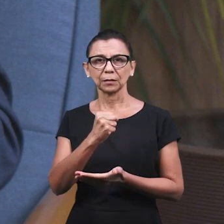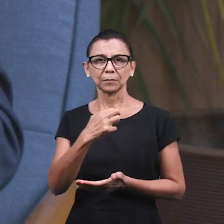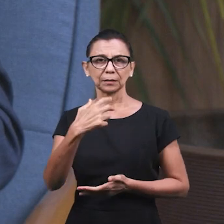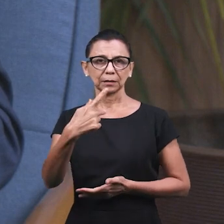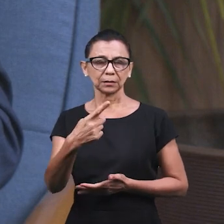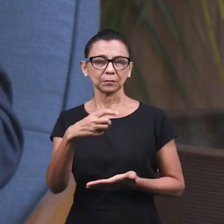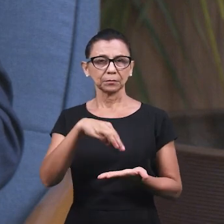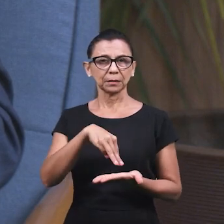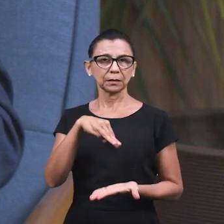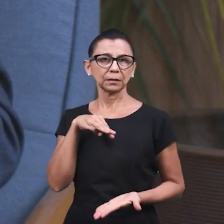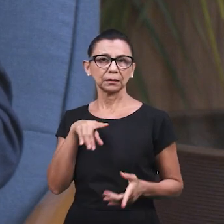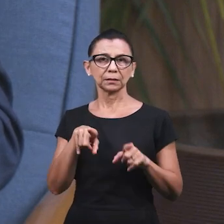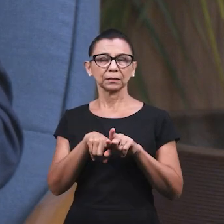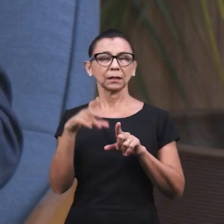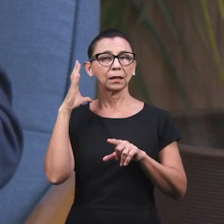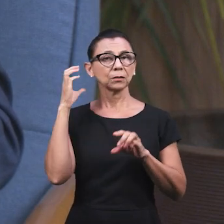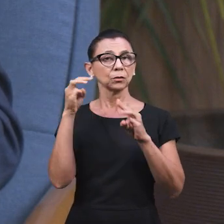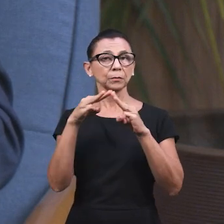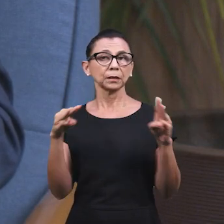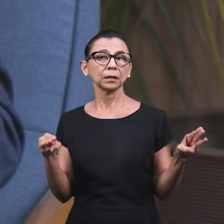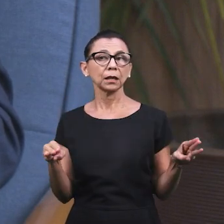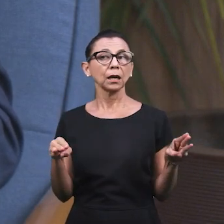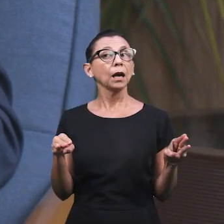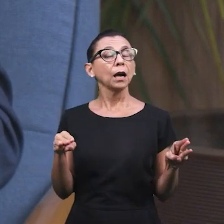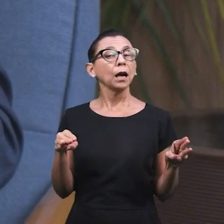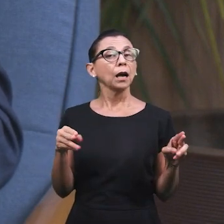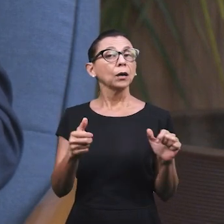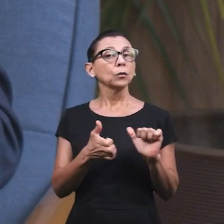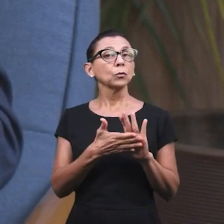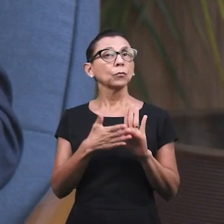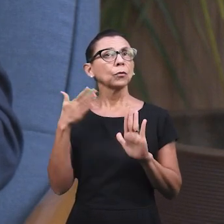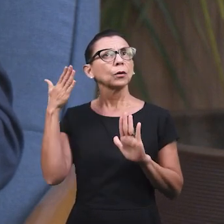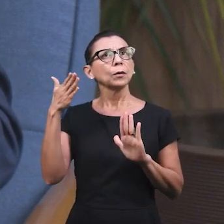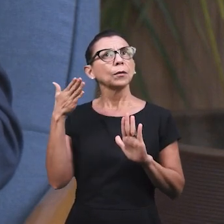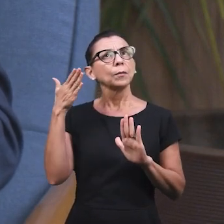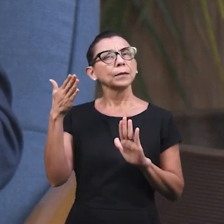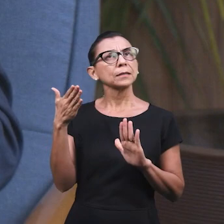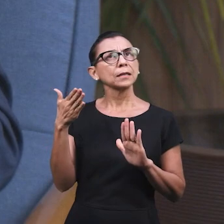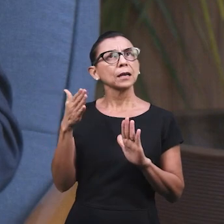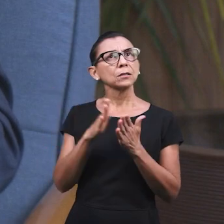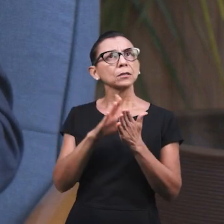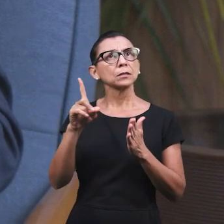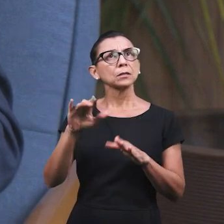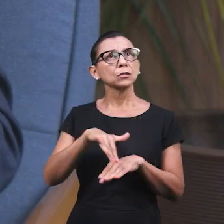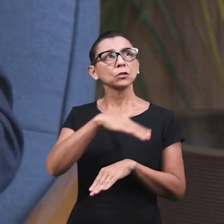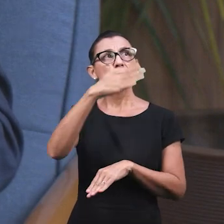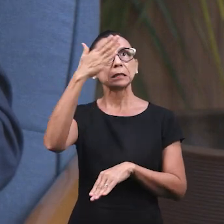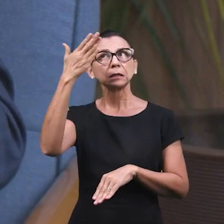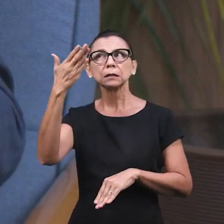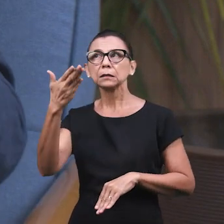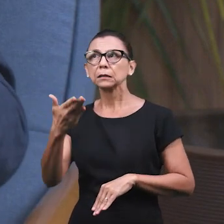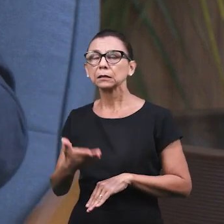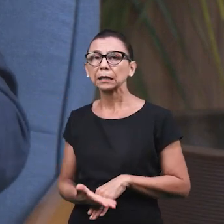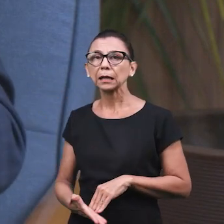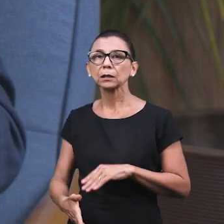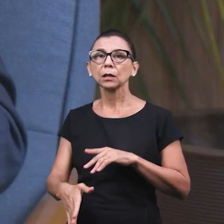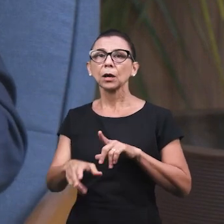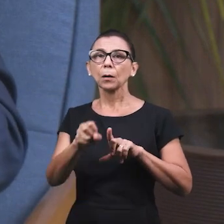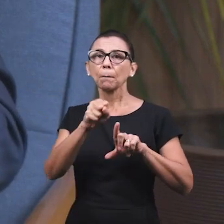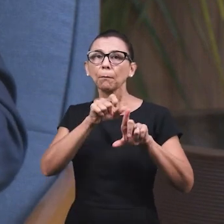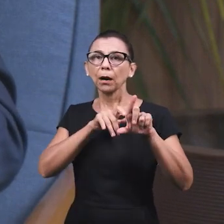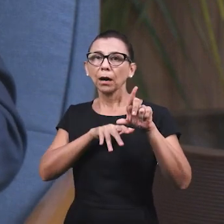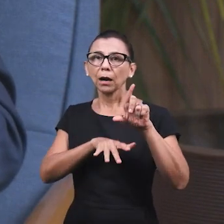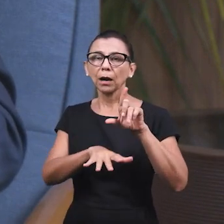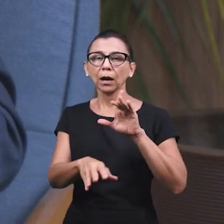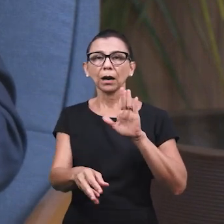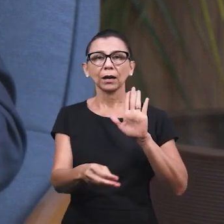télécharger les applications de l'Église chrétienne Maranatha et de la radio Manaïm. Entendez des louanges, des messages bibliques 24 heures par jour. Partagez